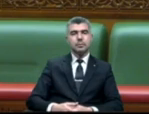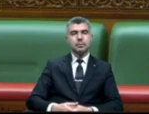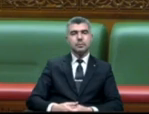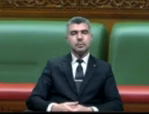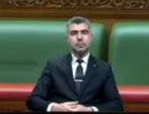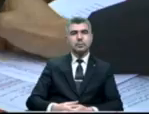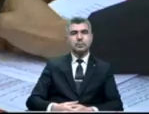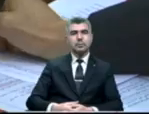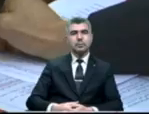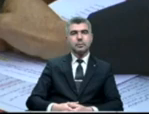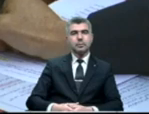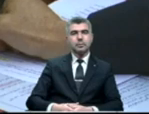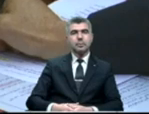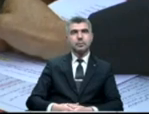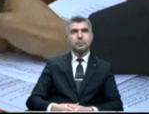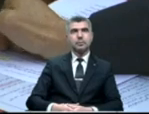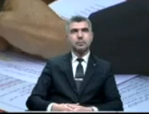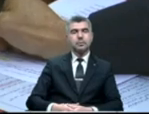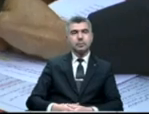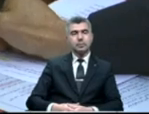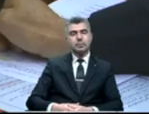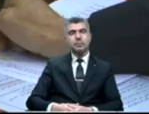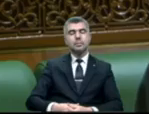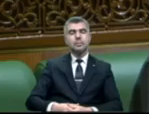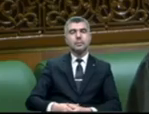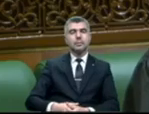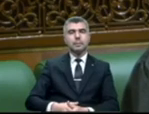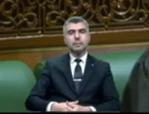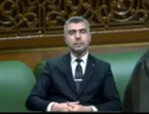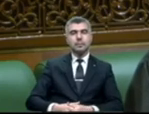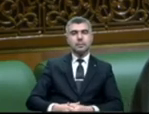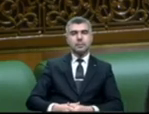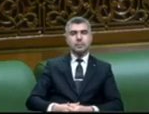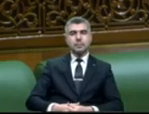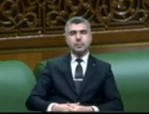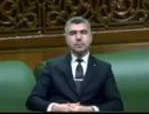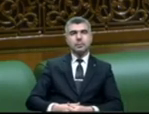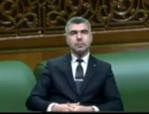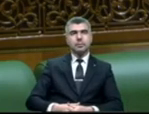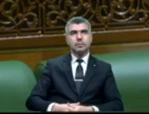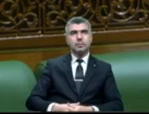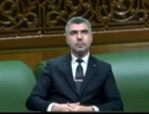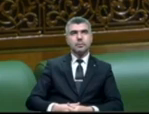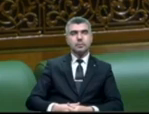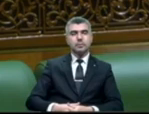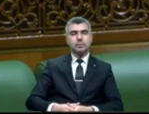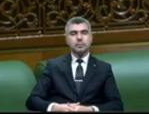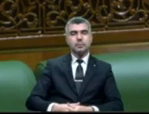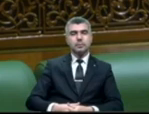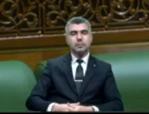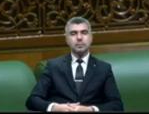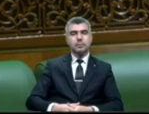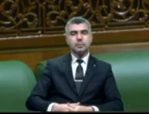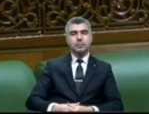شينا ميوذا لخي وذانا دي التاسن زي الخارج قاسن ميقلين دروش الأغلب ينيوذا زي زقوينه